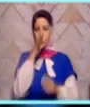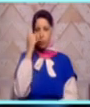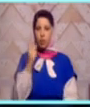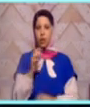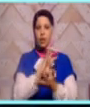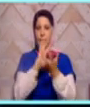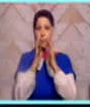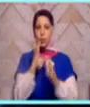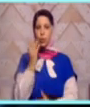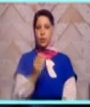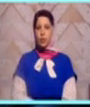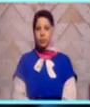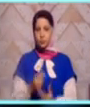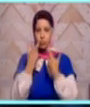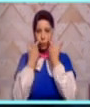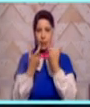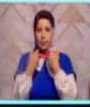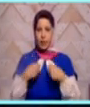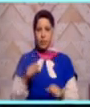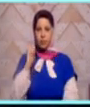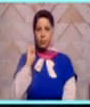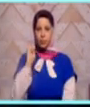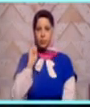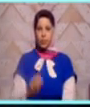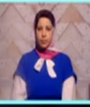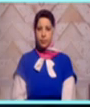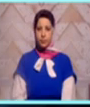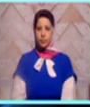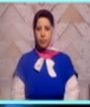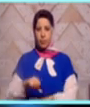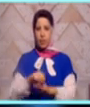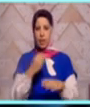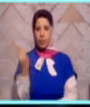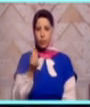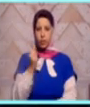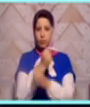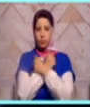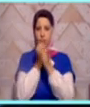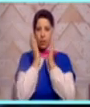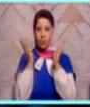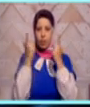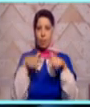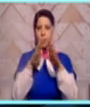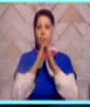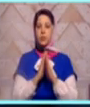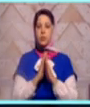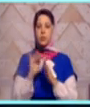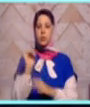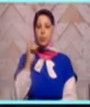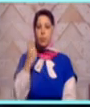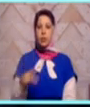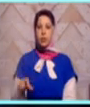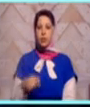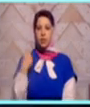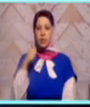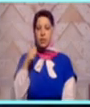متابعه دوريه من رئيس مجلس الوزراء وهذه المنطقه يعني والمنطقه المحيطه بالمتحف المصري الكبير كان زارها السيد الرئيس اكثر من